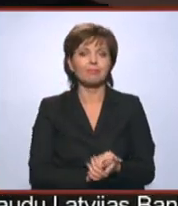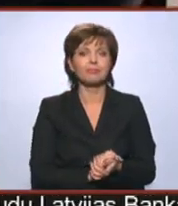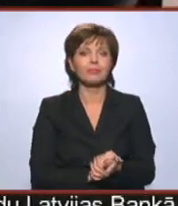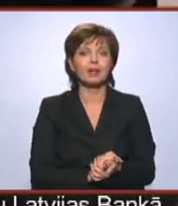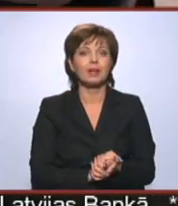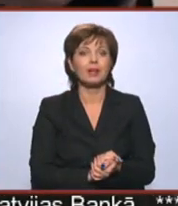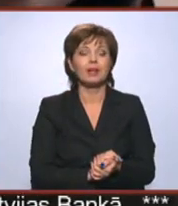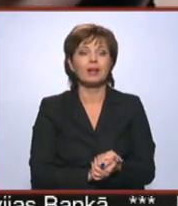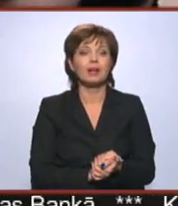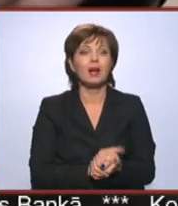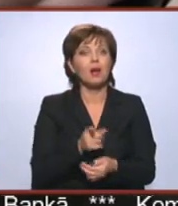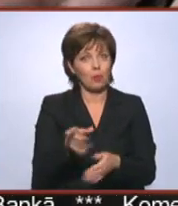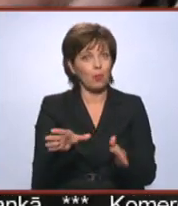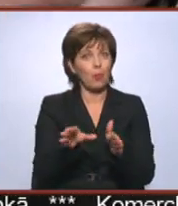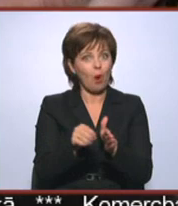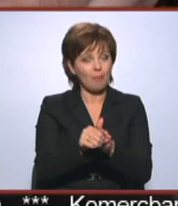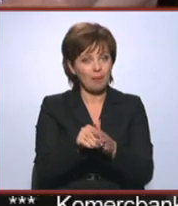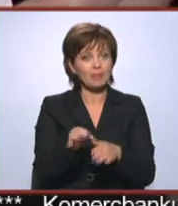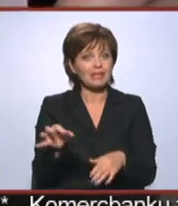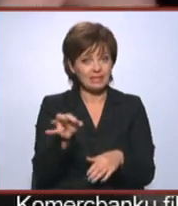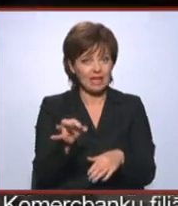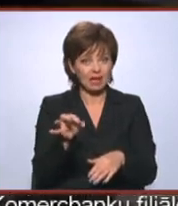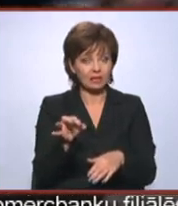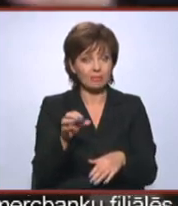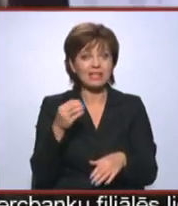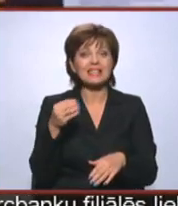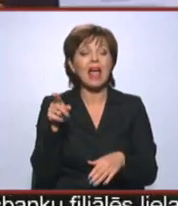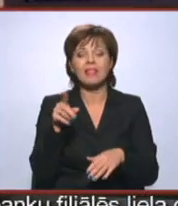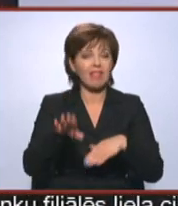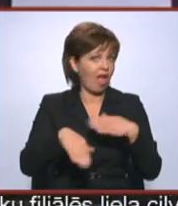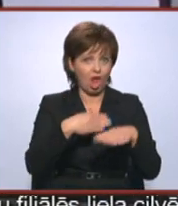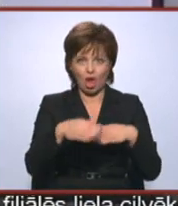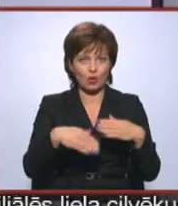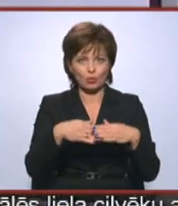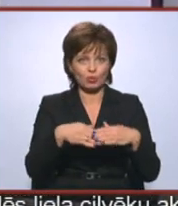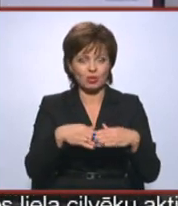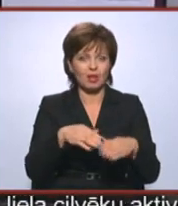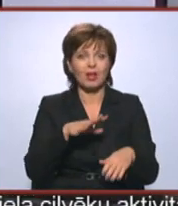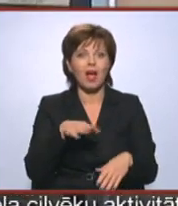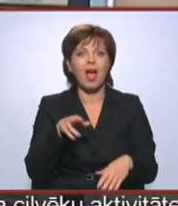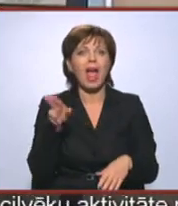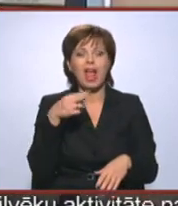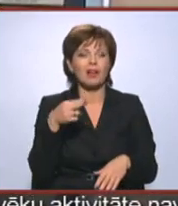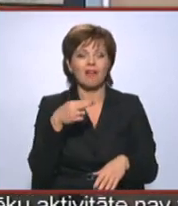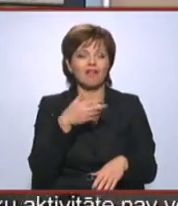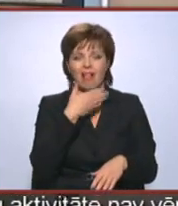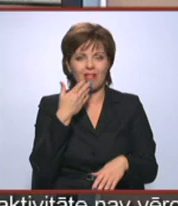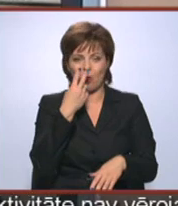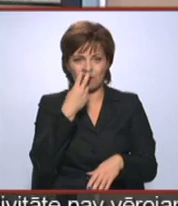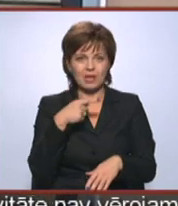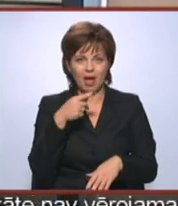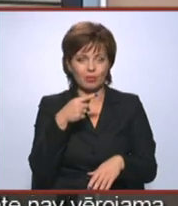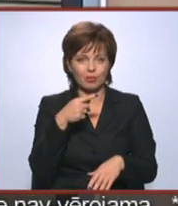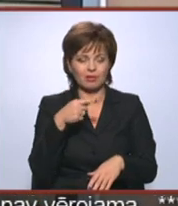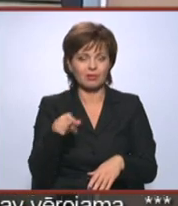Nejūks kopā ar santīmiem? Kas? Ar santīmiem centi nejūks kopā? Nē, es vēl pie eira neesmu pieredzi. Tikko es pamodos, ka ir